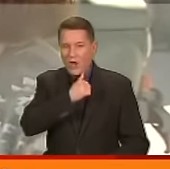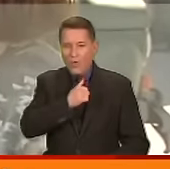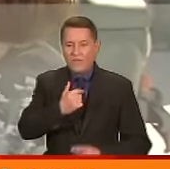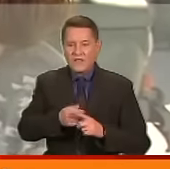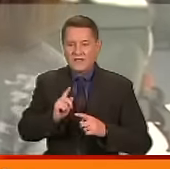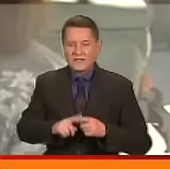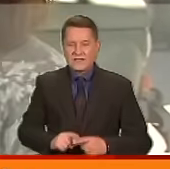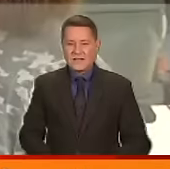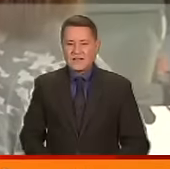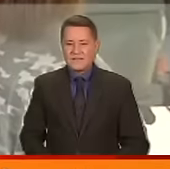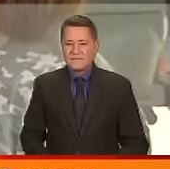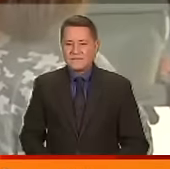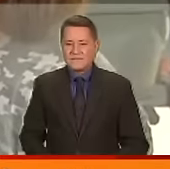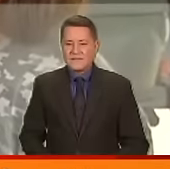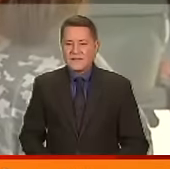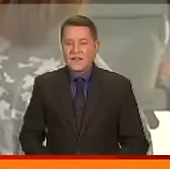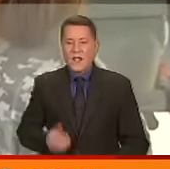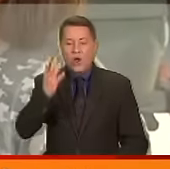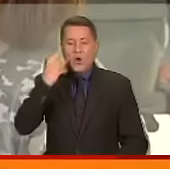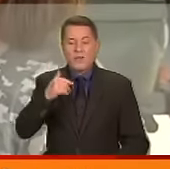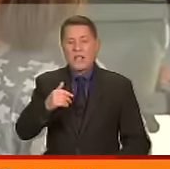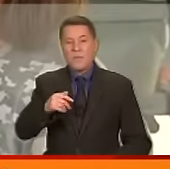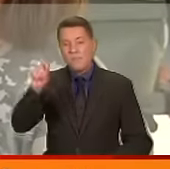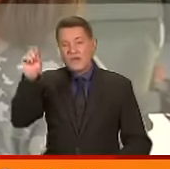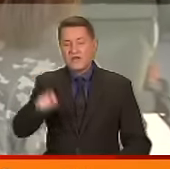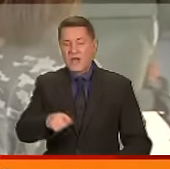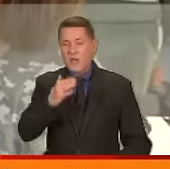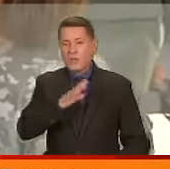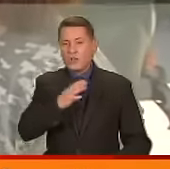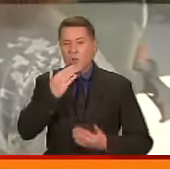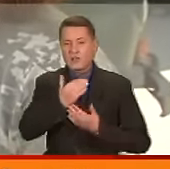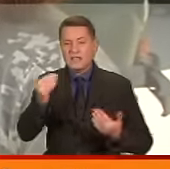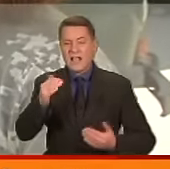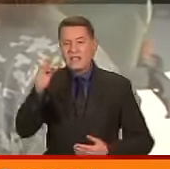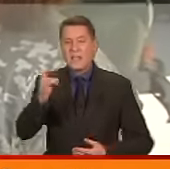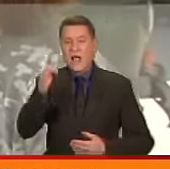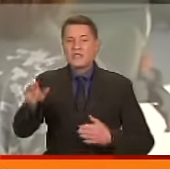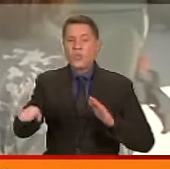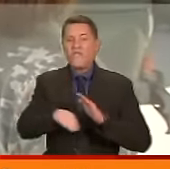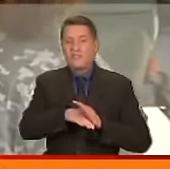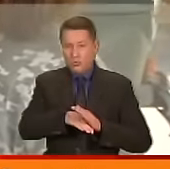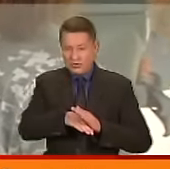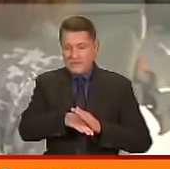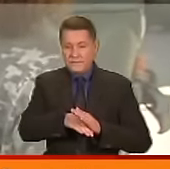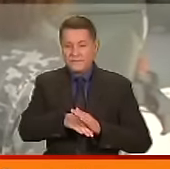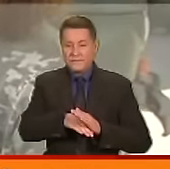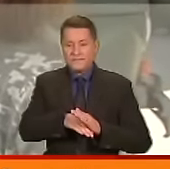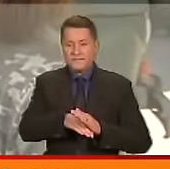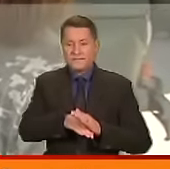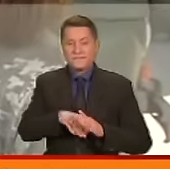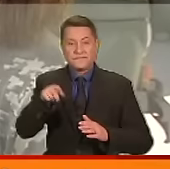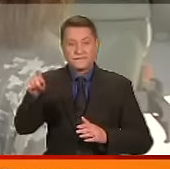Не можу на цю тему. Як приїжджаємо, були останній раз у відпустці. І він